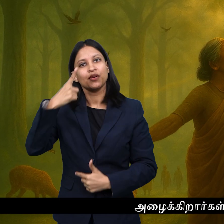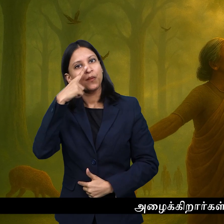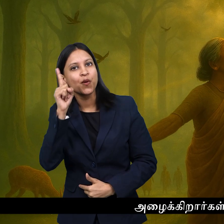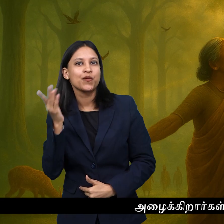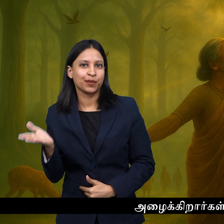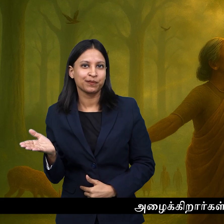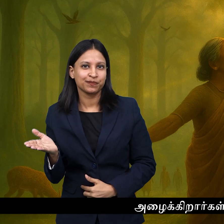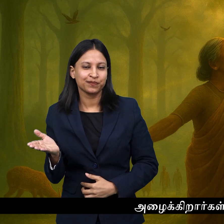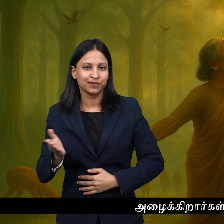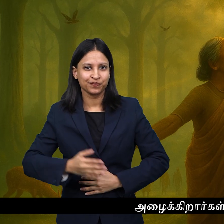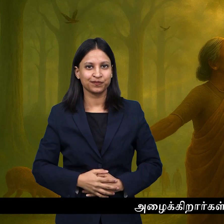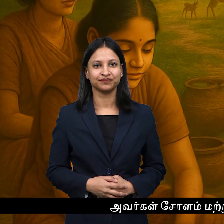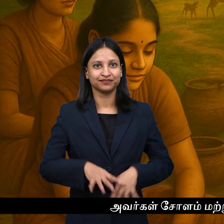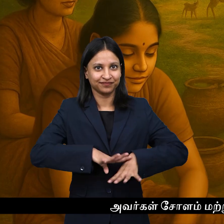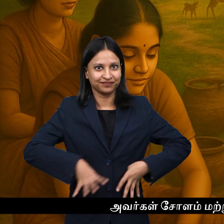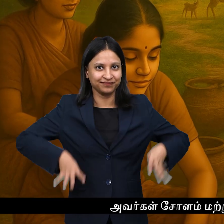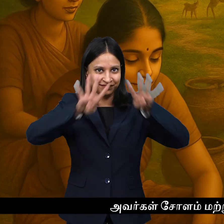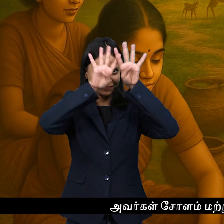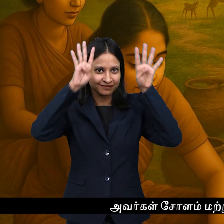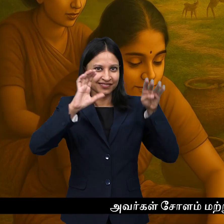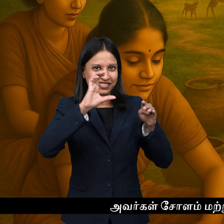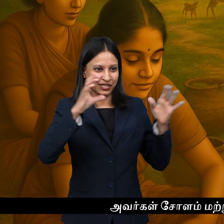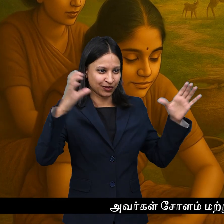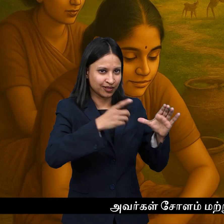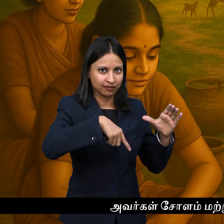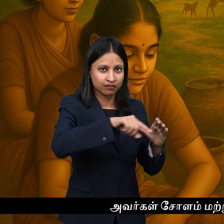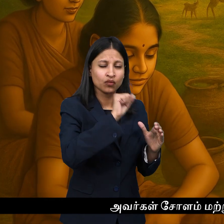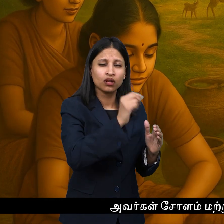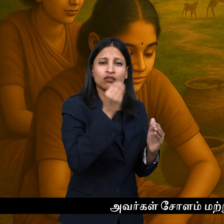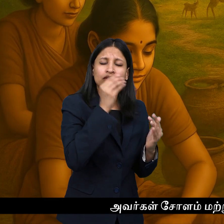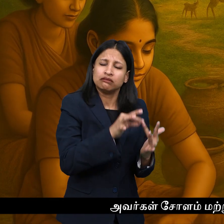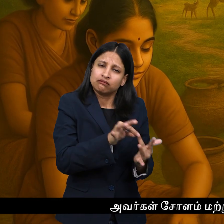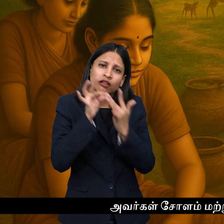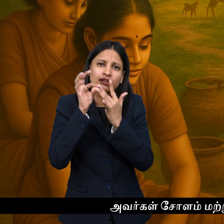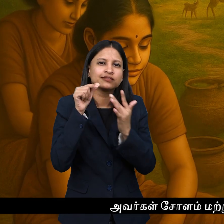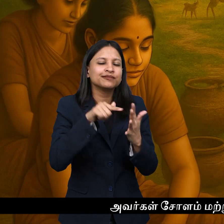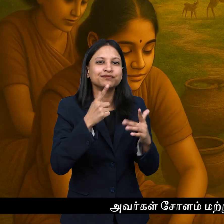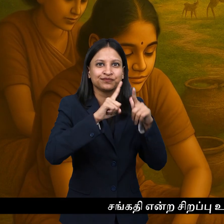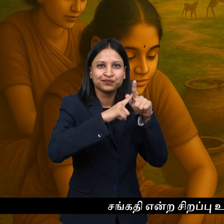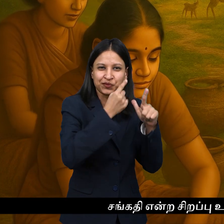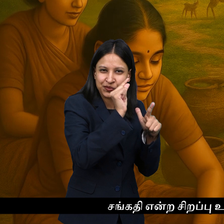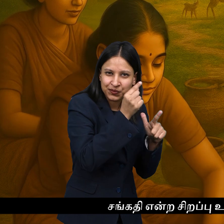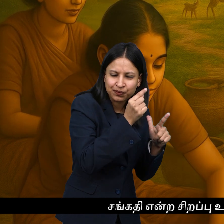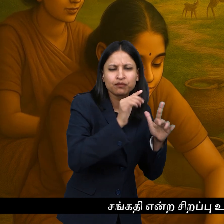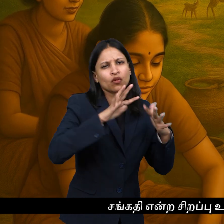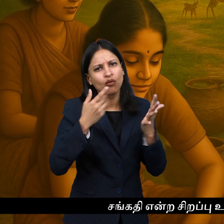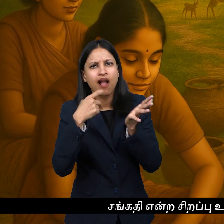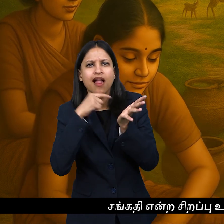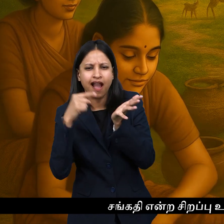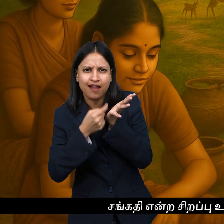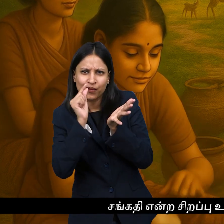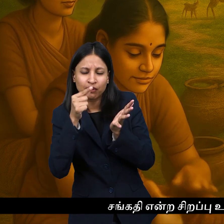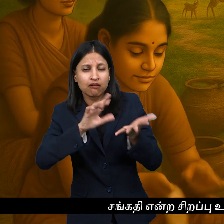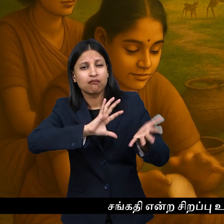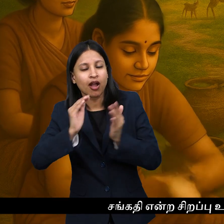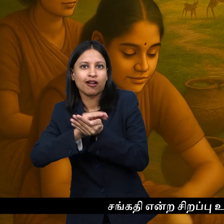அதாவது தாய் காடு. அவர்கள் சோளம் மற்றும் கேழ்வரகு பயன்படுத்தி சங்கதி என்ற சிறப்பு